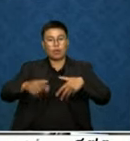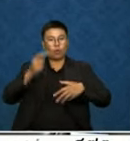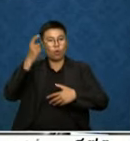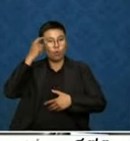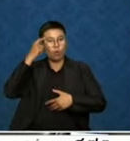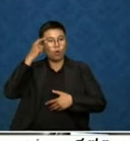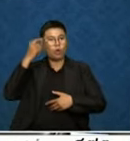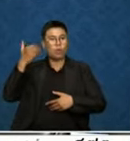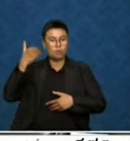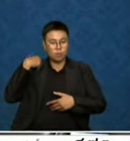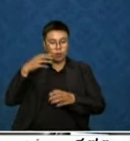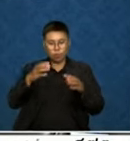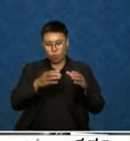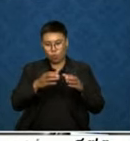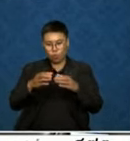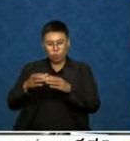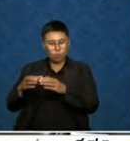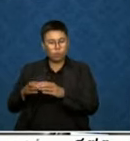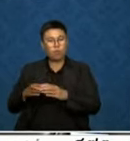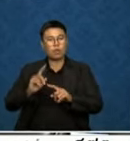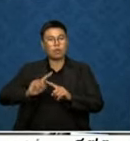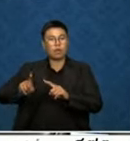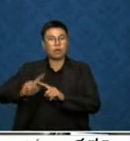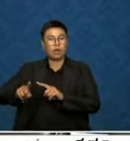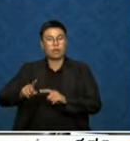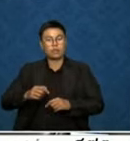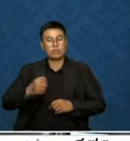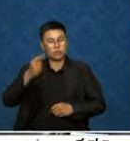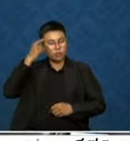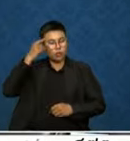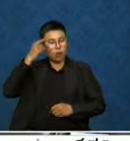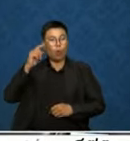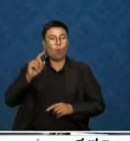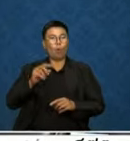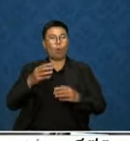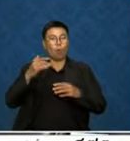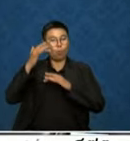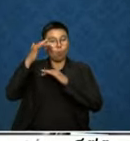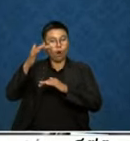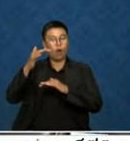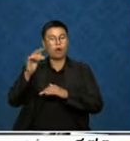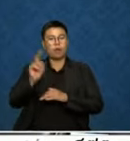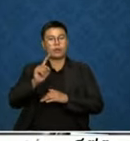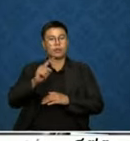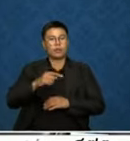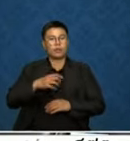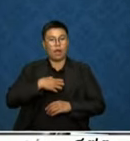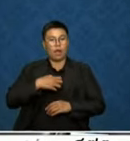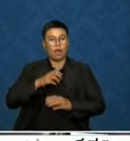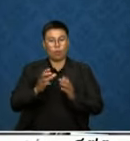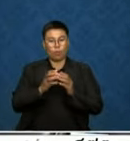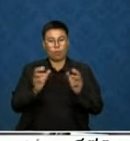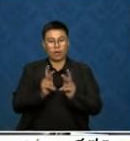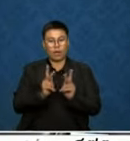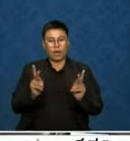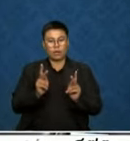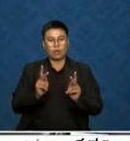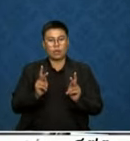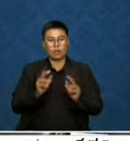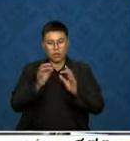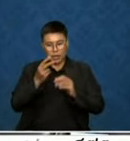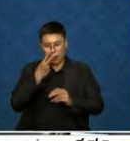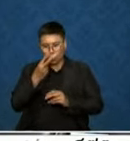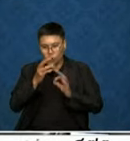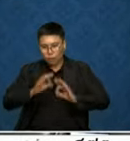ซึ่งก็มีหลายหน่วยหลายงานซึ่งเรื่องนี้ก็หวังเป็นอย่างยิ่งนะครับว่ากรรมาธิการนะครับจะให้ความสำคัญแล้วก็น